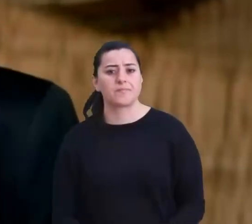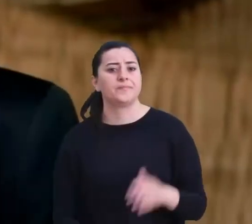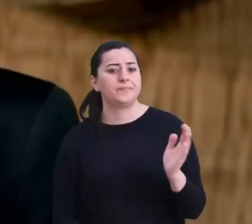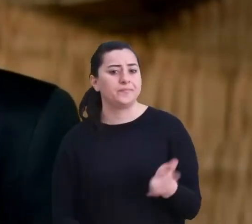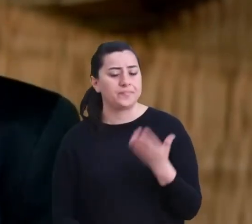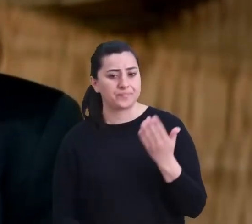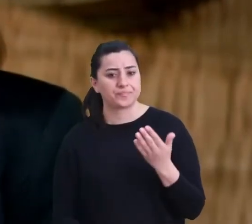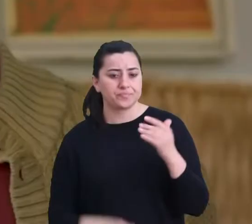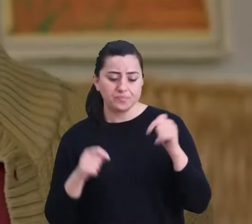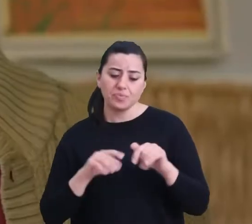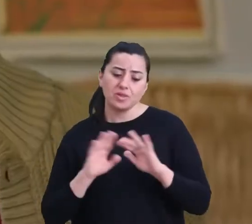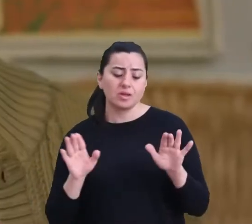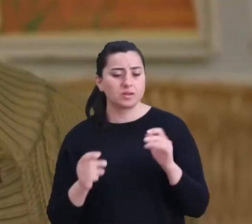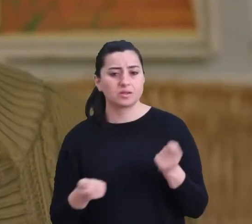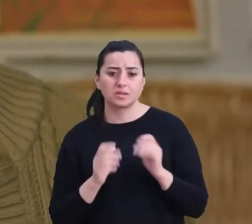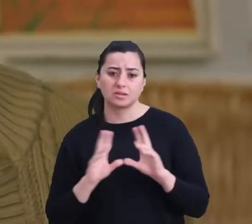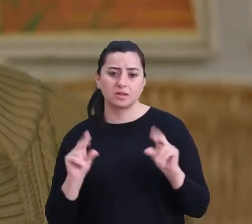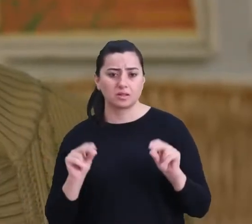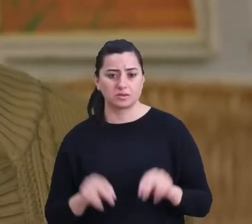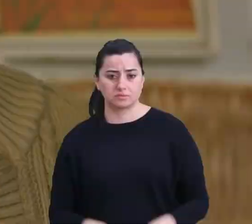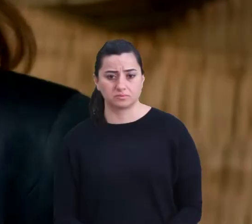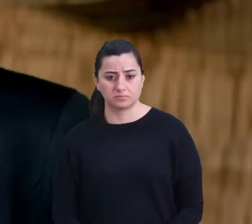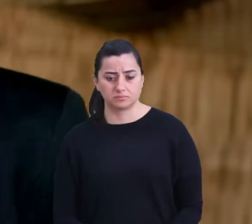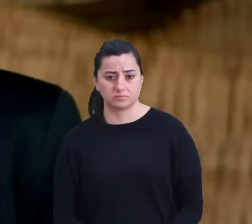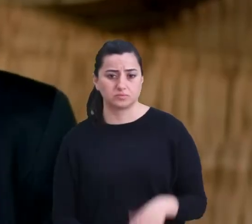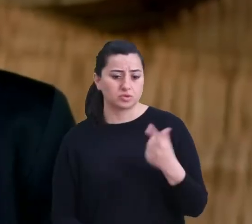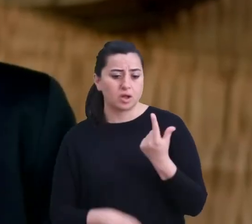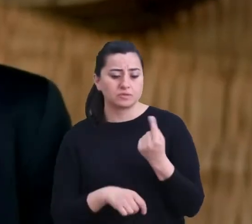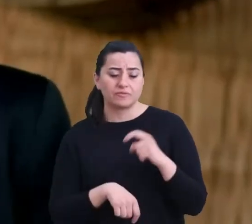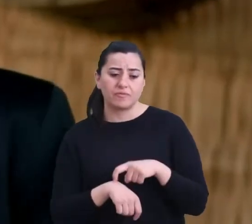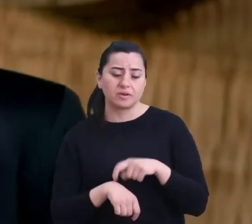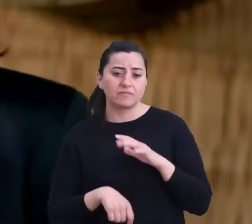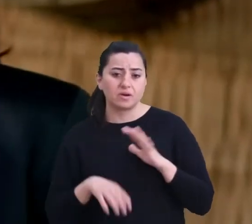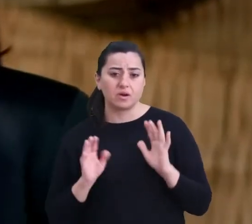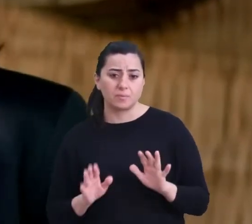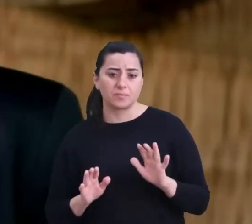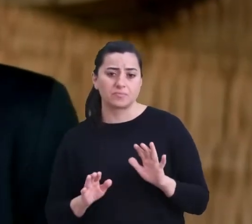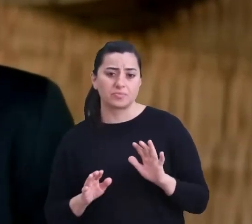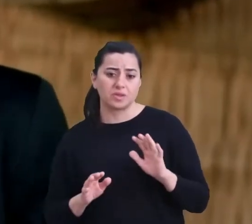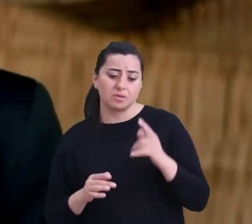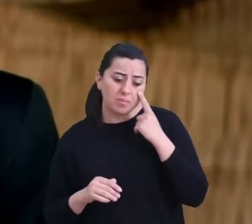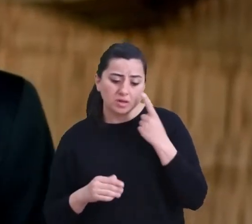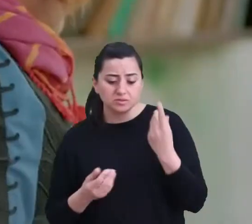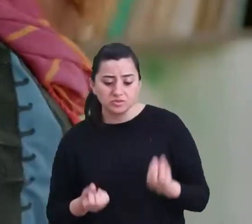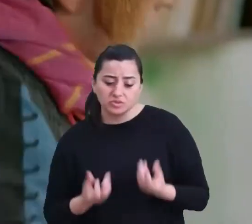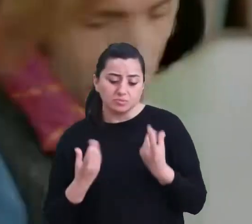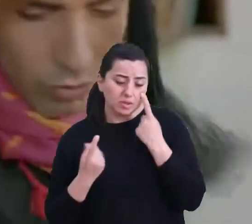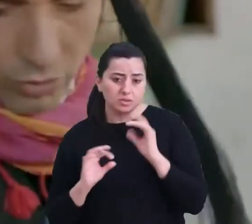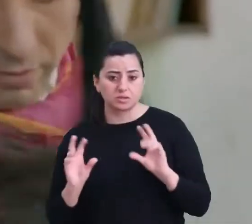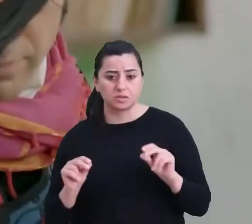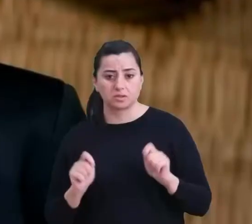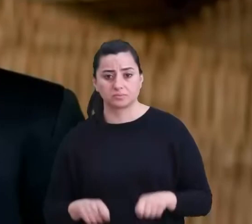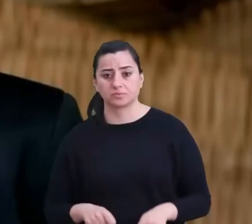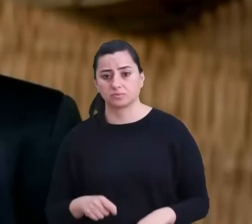neyse. Bugün de bu kadarlık çalışma yetsin bari. Çok az vaktimiz var ama. Artık yetiştireceğiz bir şekilde.